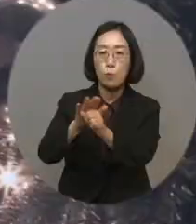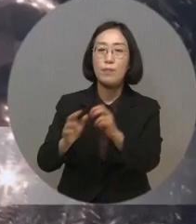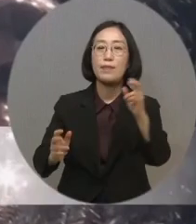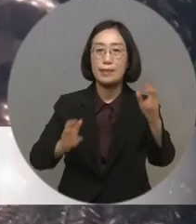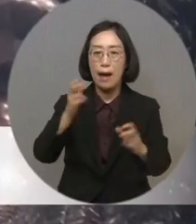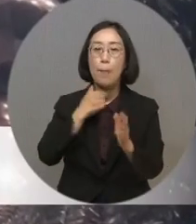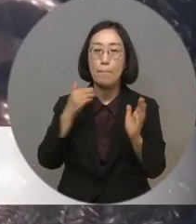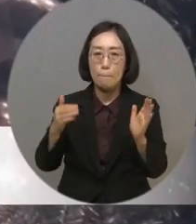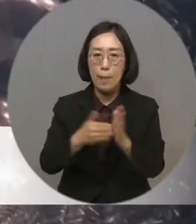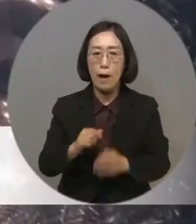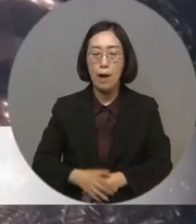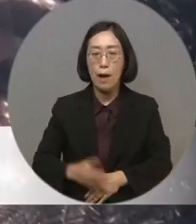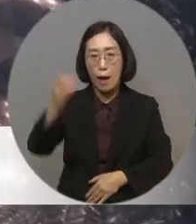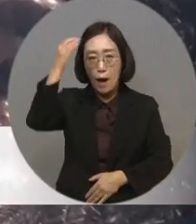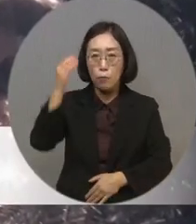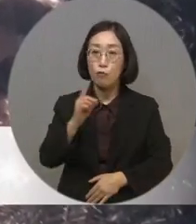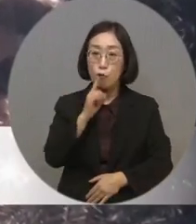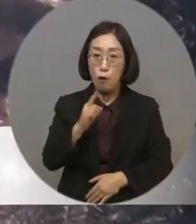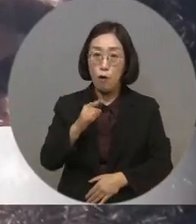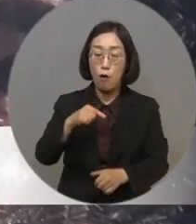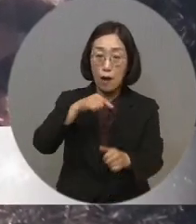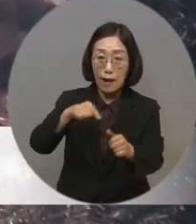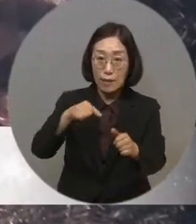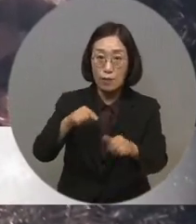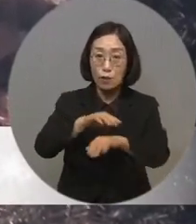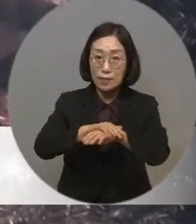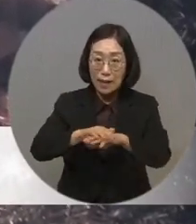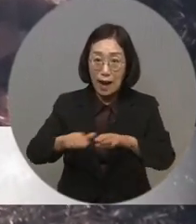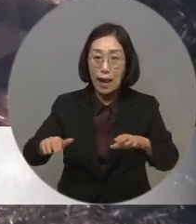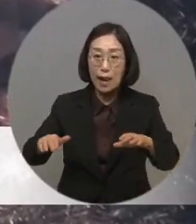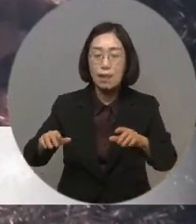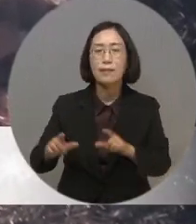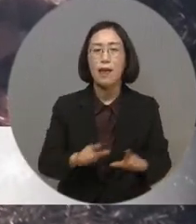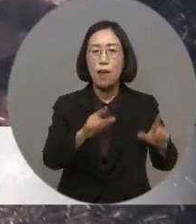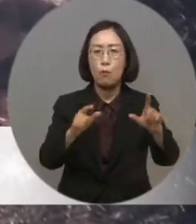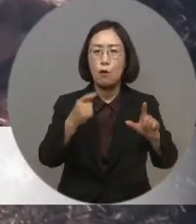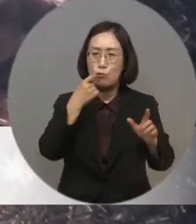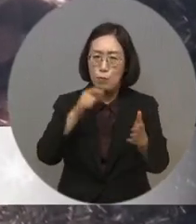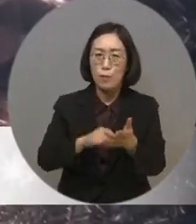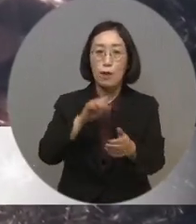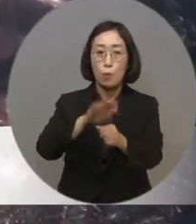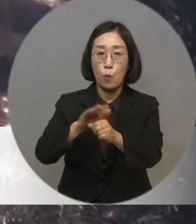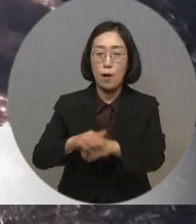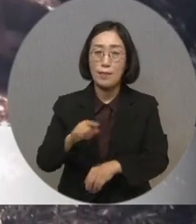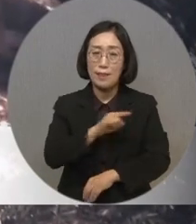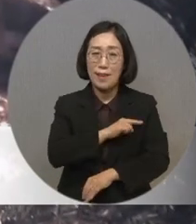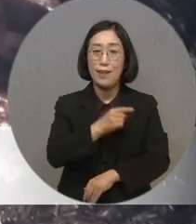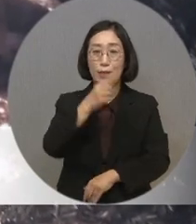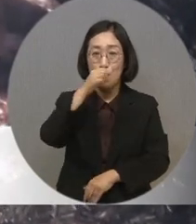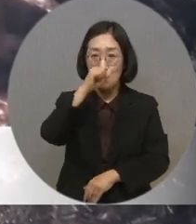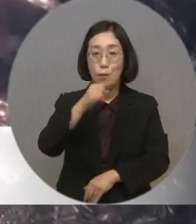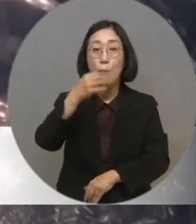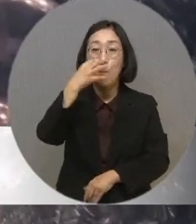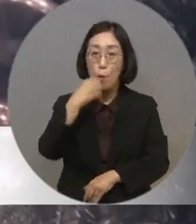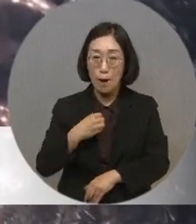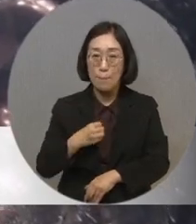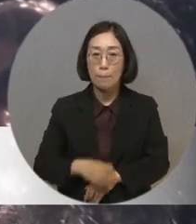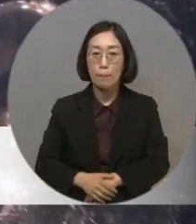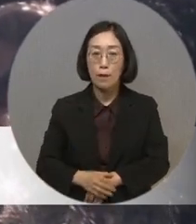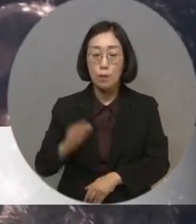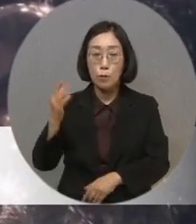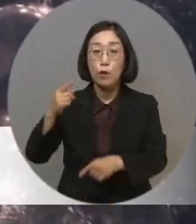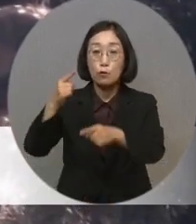왔습니다. 한국어를 통해서 정착을 잘할 수 있다는 것, 그것이 제 평가이고요. 최근에는 저희가